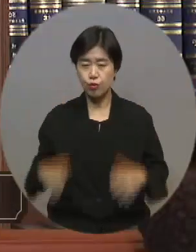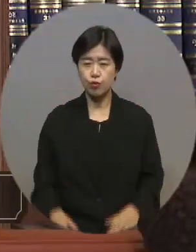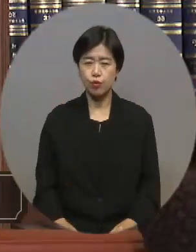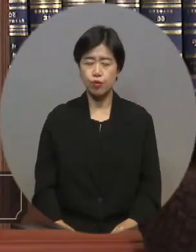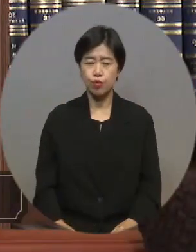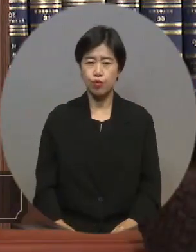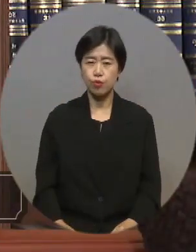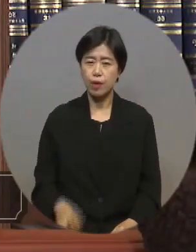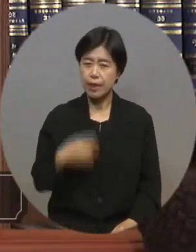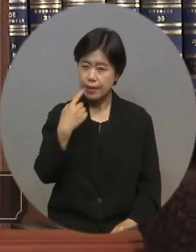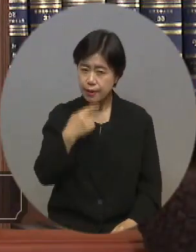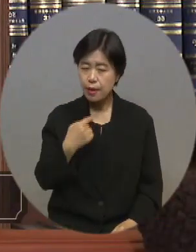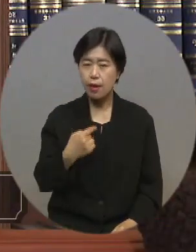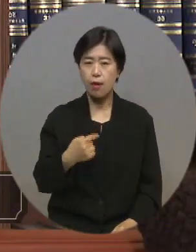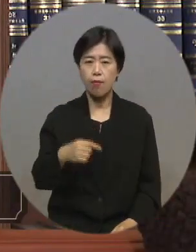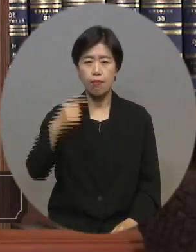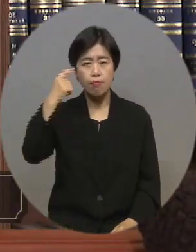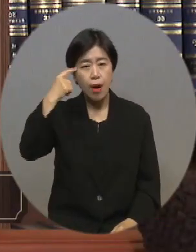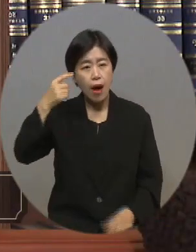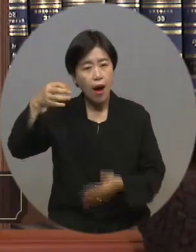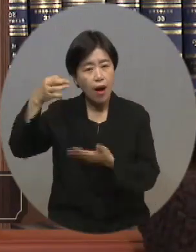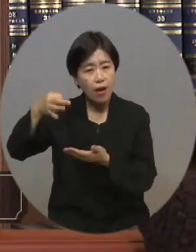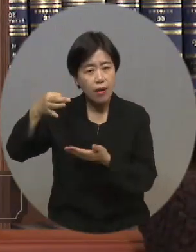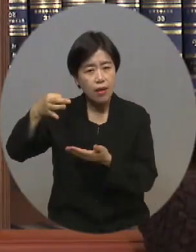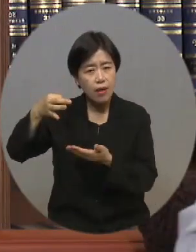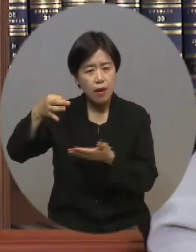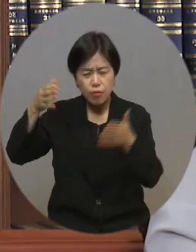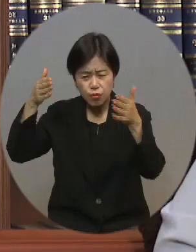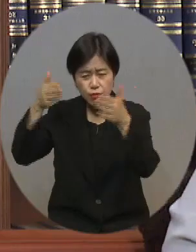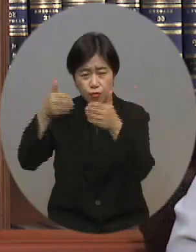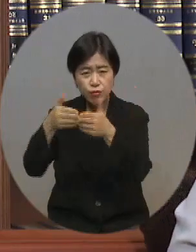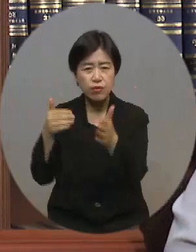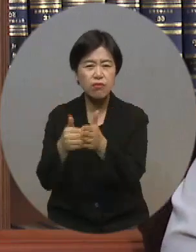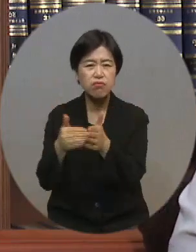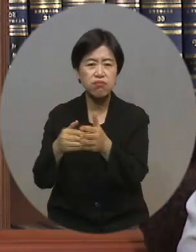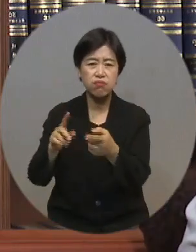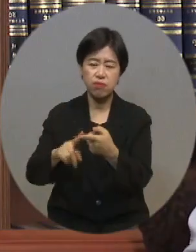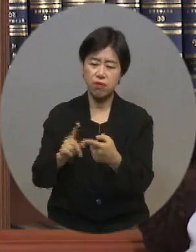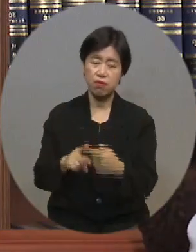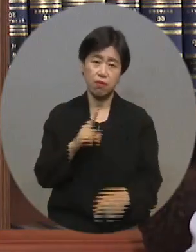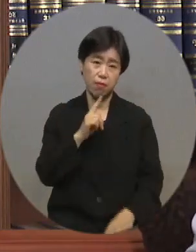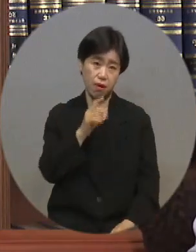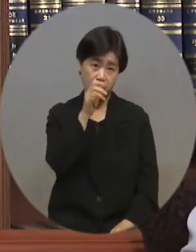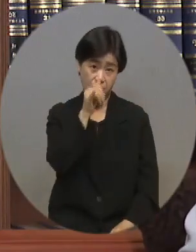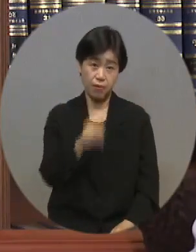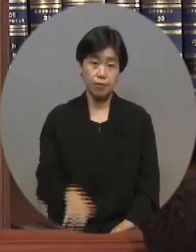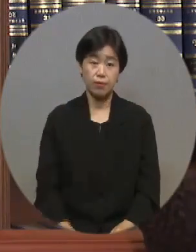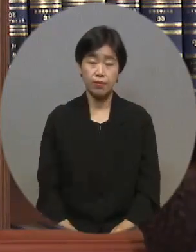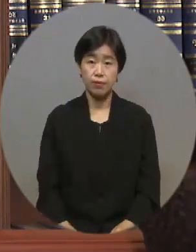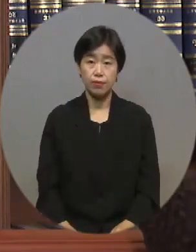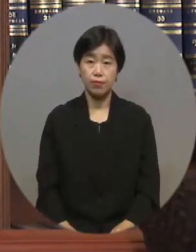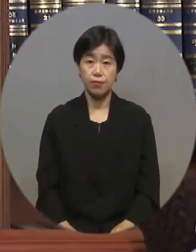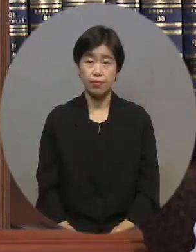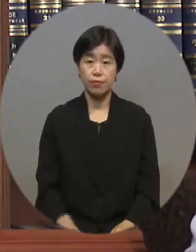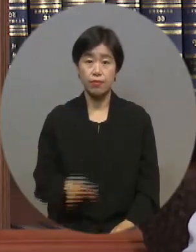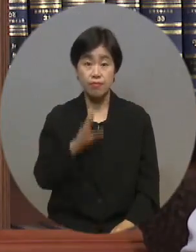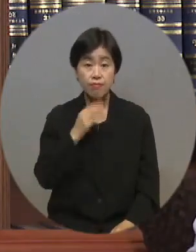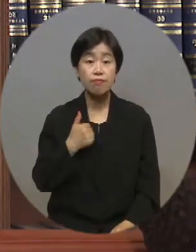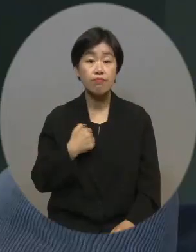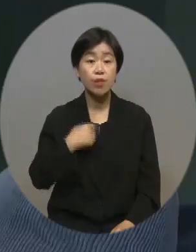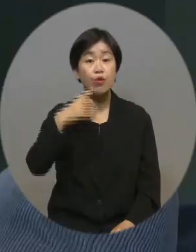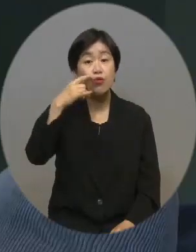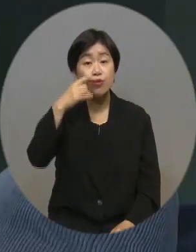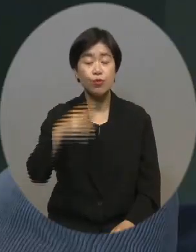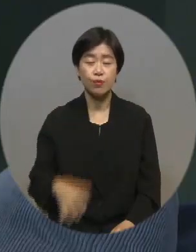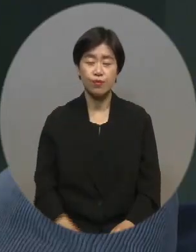가치에 함몰되어 있다라는 비판이 있기도 합니다. 그런 비판에 대해서는 어떻게 생각하십니까? 그러니까 우리 이건 정부가- 정말 제가 궁금해서